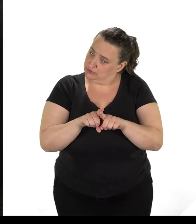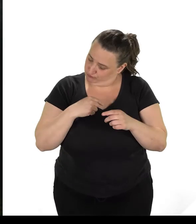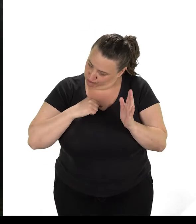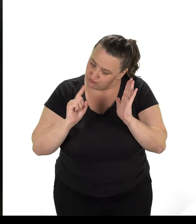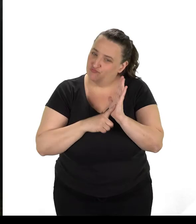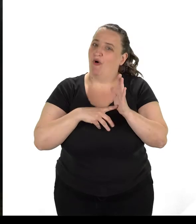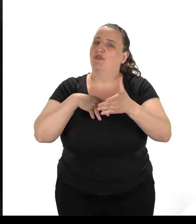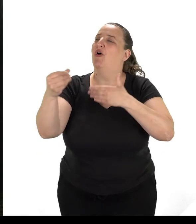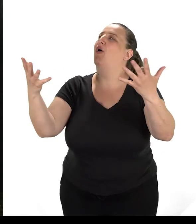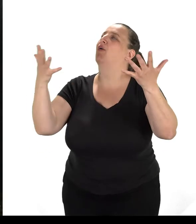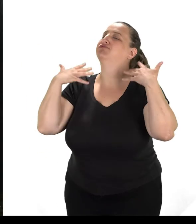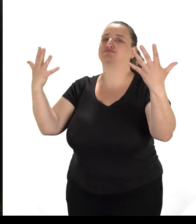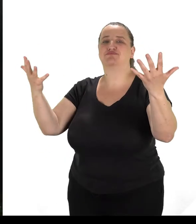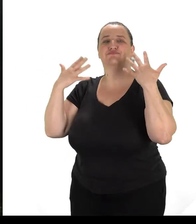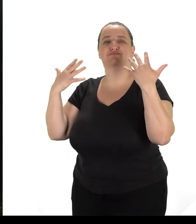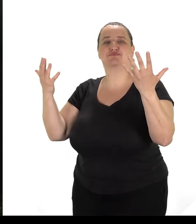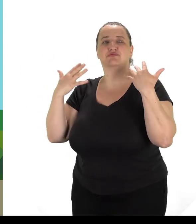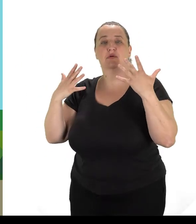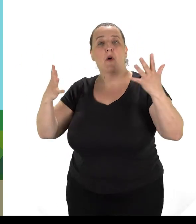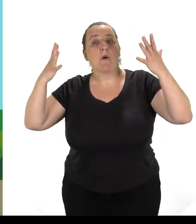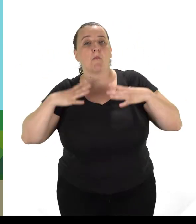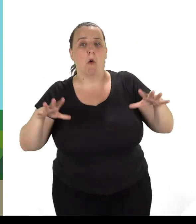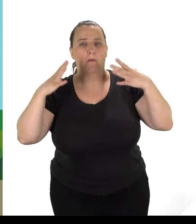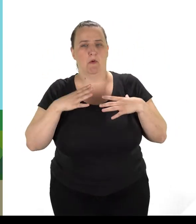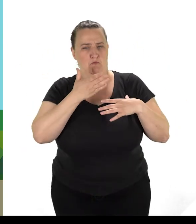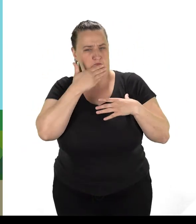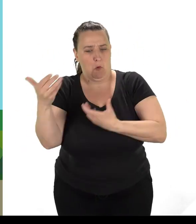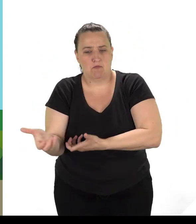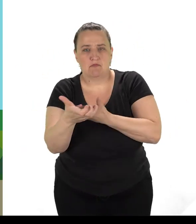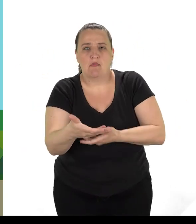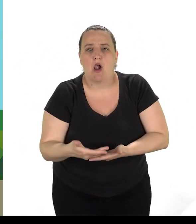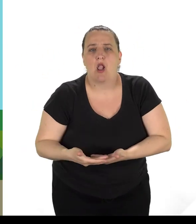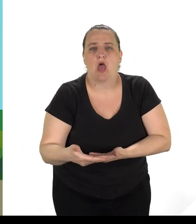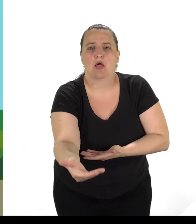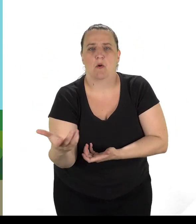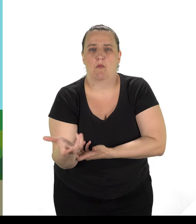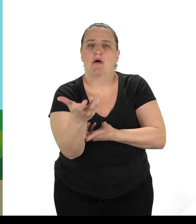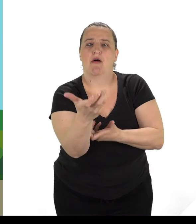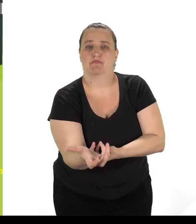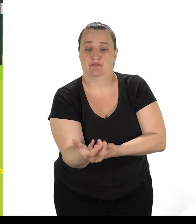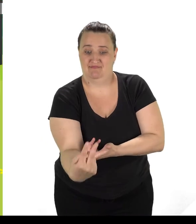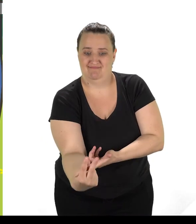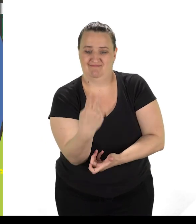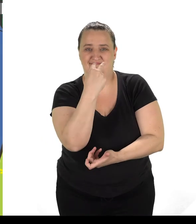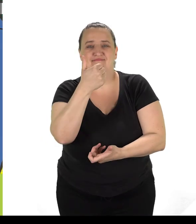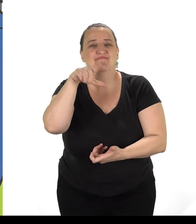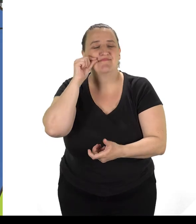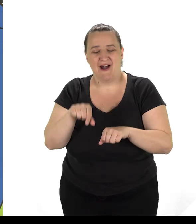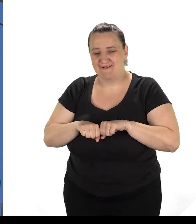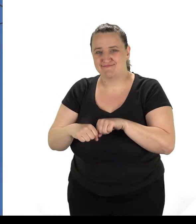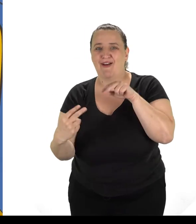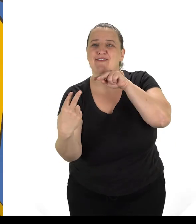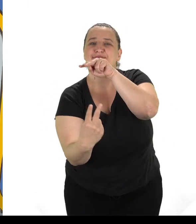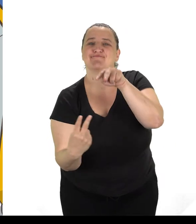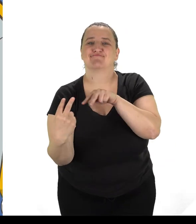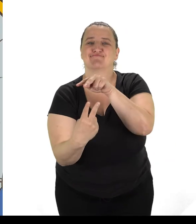Moi aussi, j'ai le droit de sortir et de prendre l'air. Pour les promenades, je suis mieux dans un landau. Puis, en